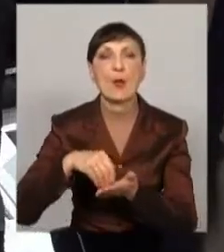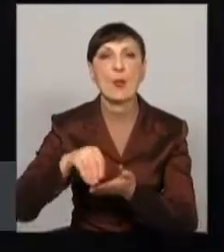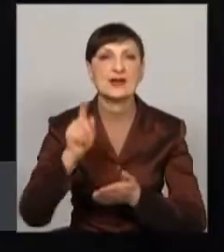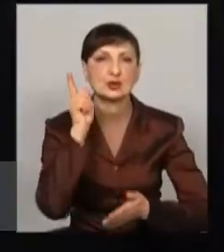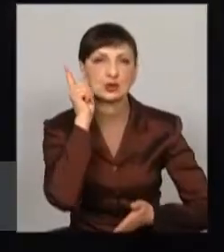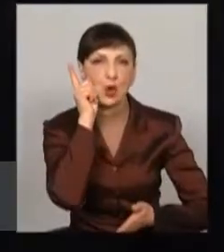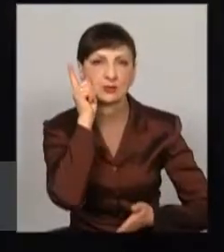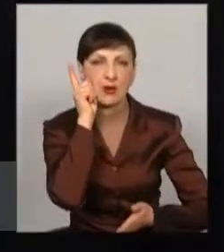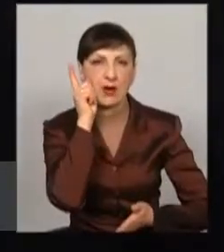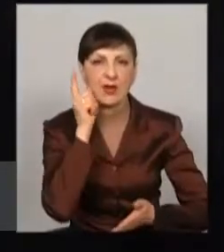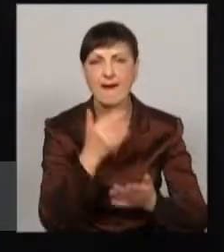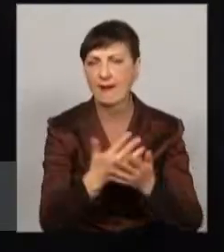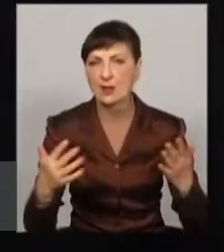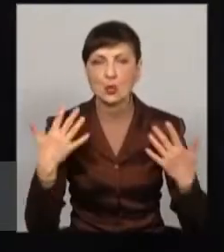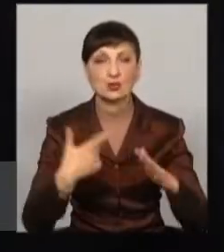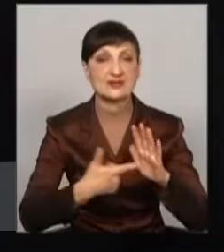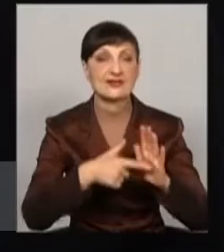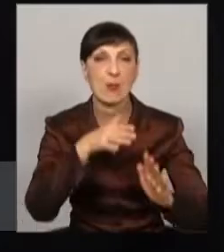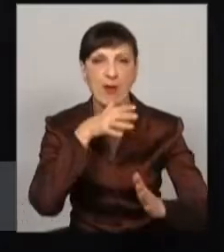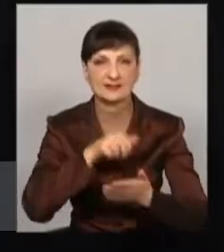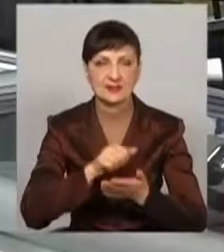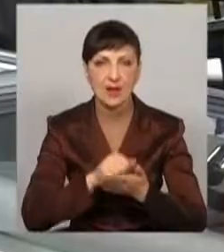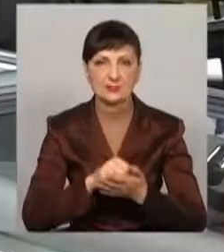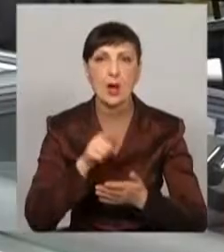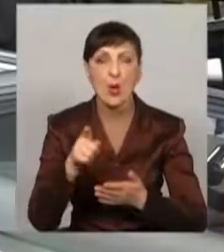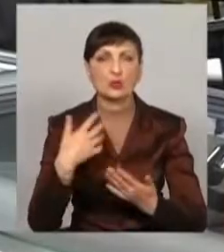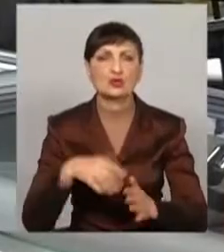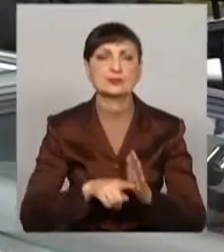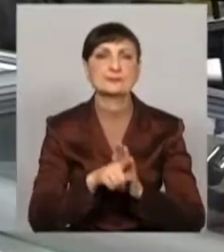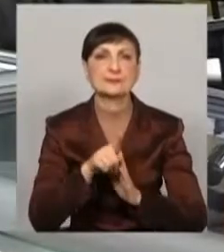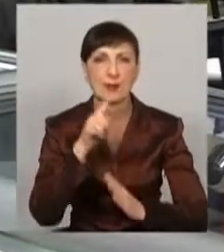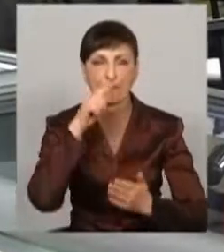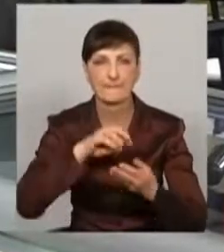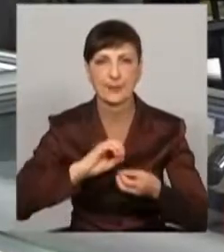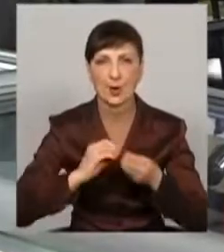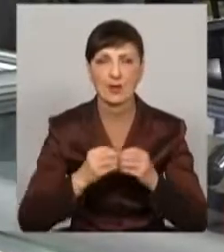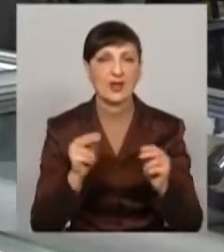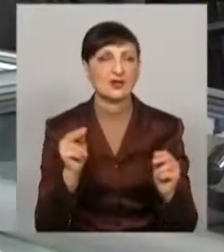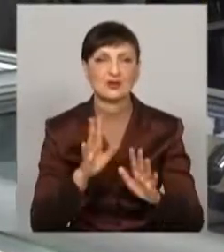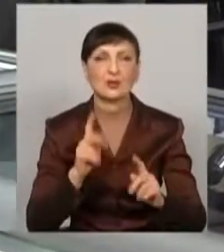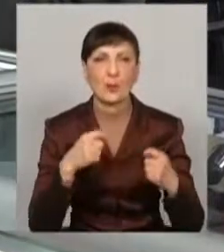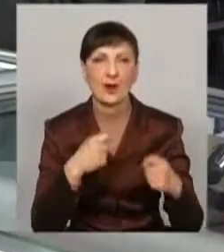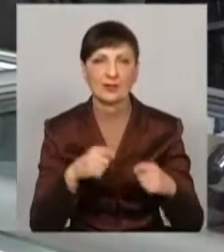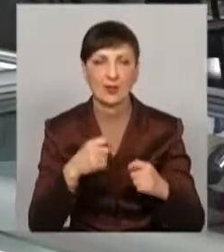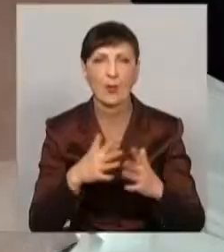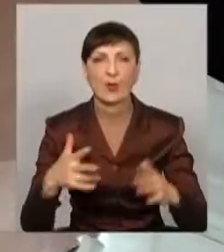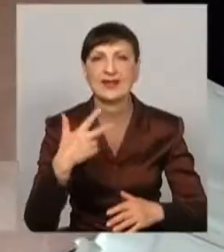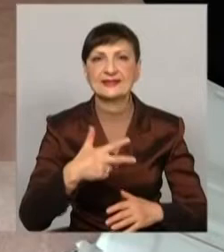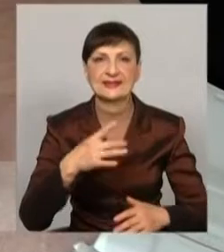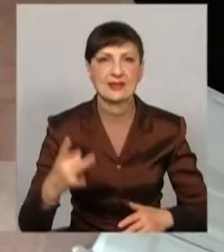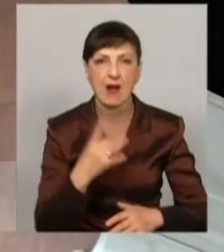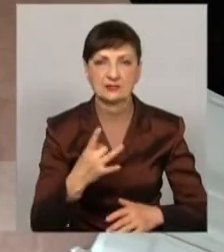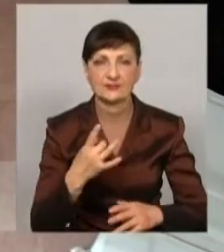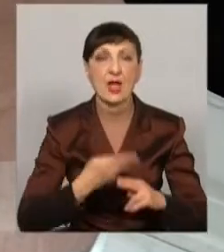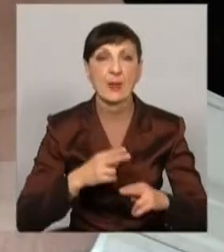мобильных телефонов и аксессуаров уже 7 лет. За годы работы в этой сфере он столкнулся с проблемой нечестных продавцов более чем 30 раз.